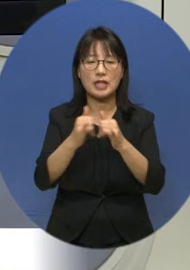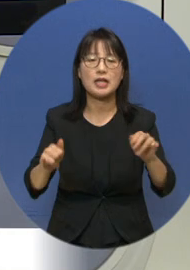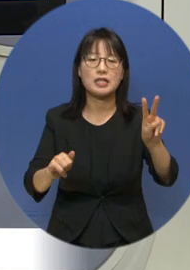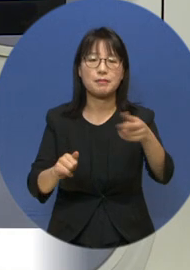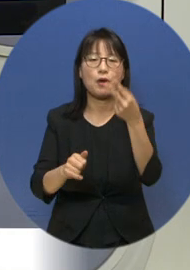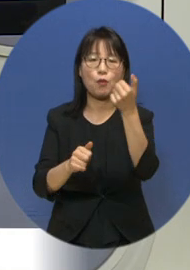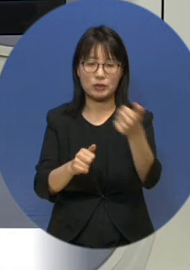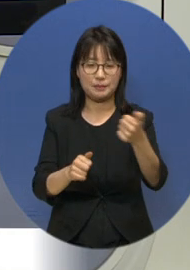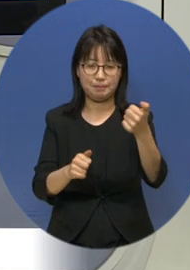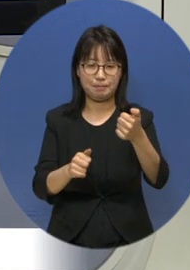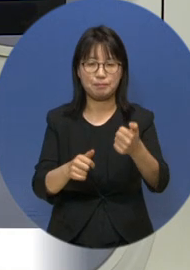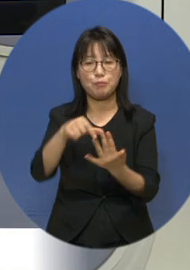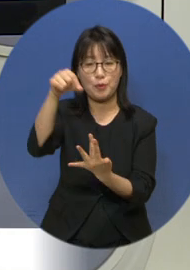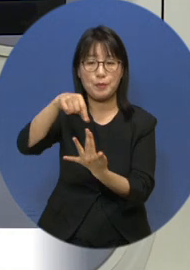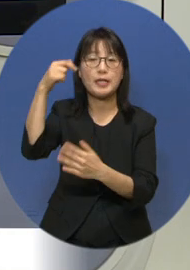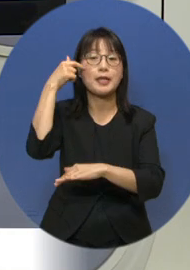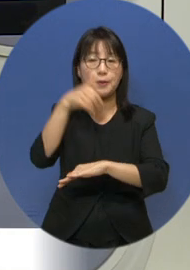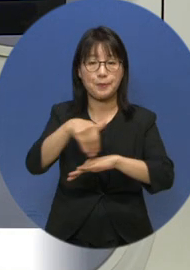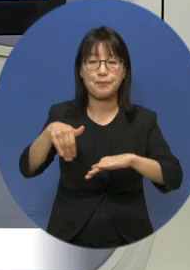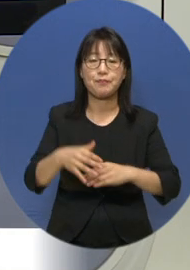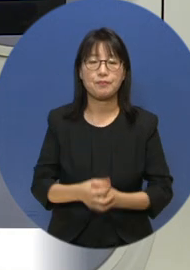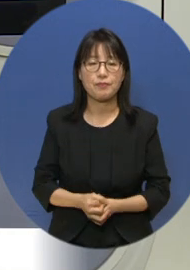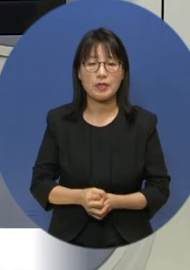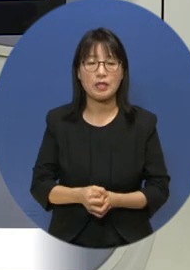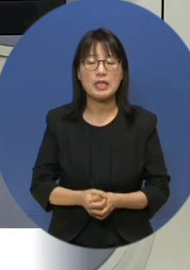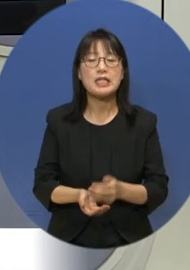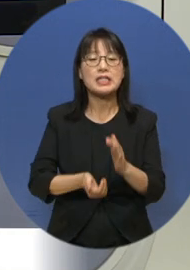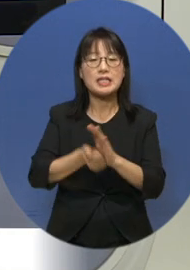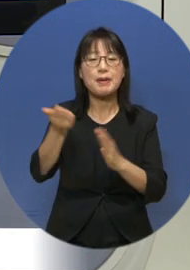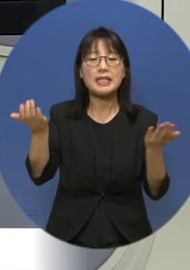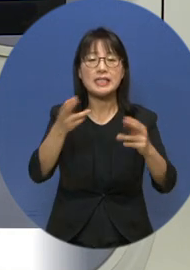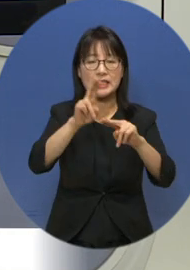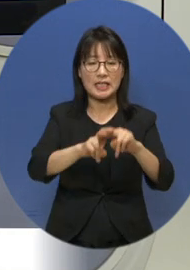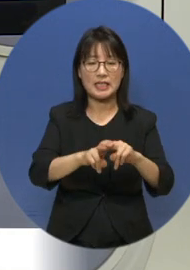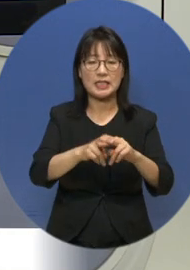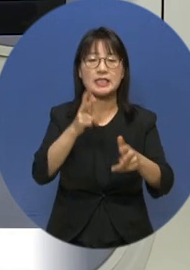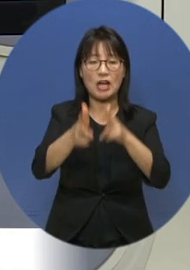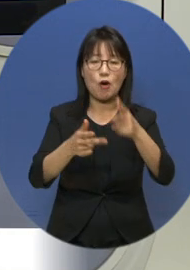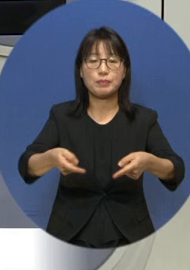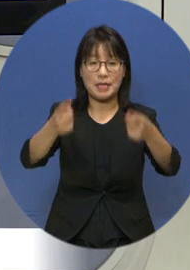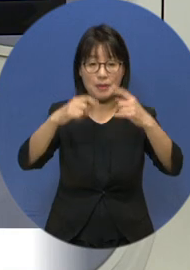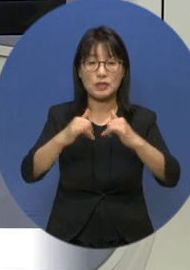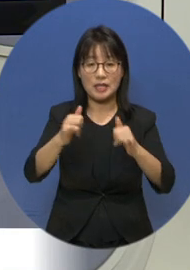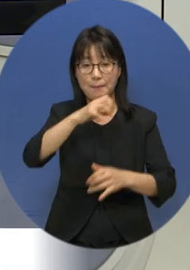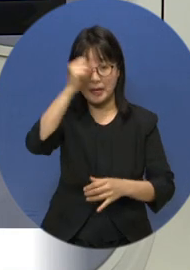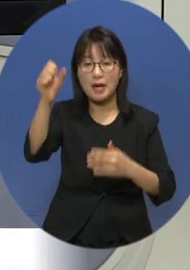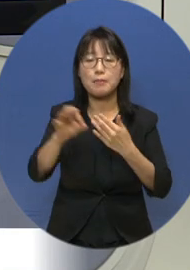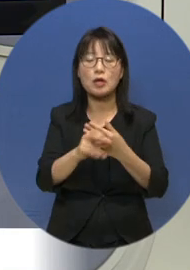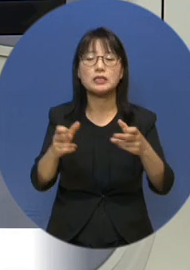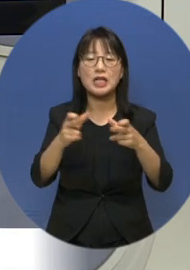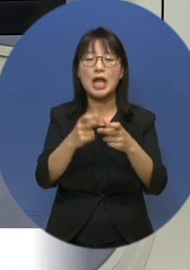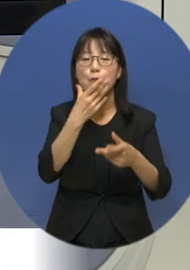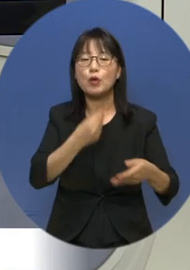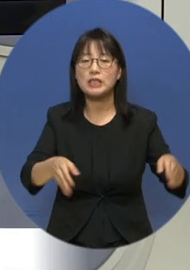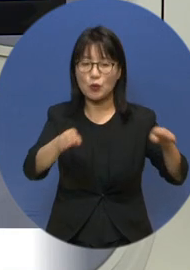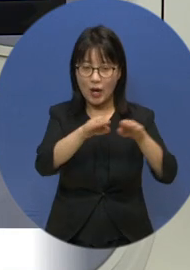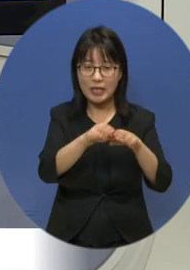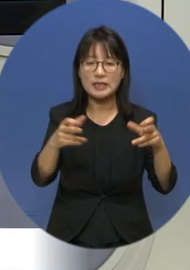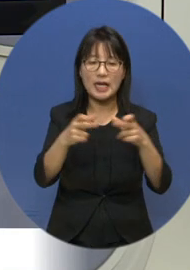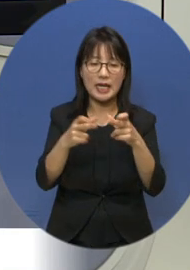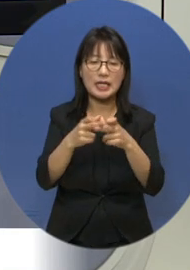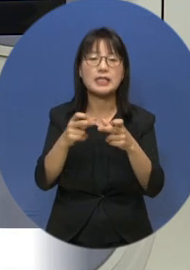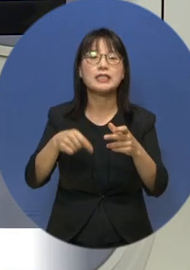5일 밝혔습니다 희망 일자리 사업 참여자 로 선발되면 장애인 복지관과 장애인 자립지원 센터 등